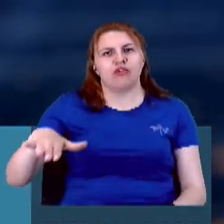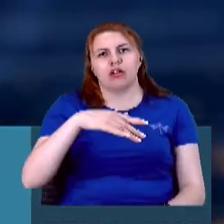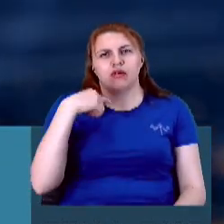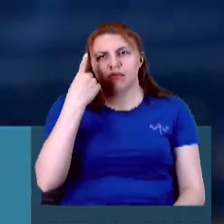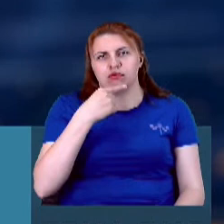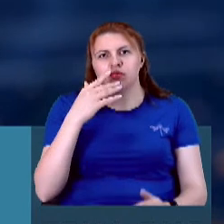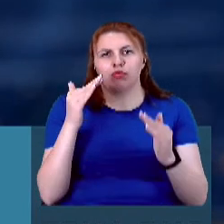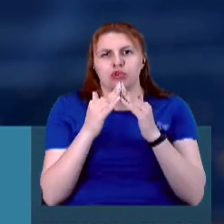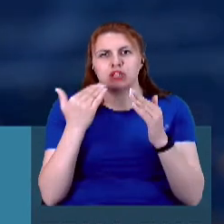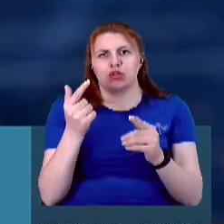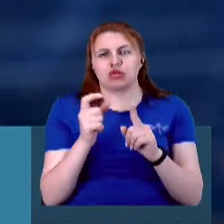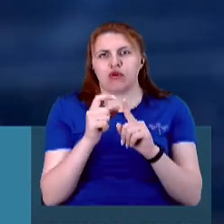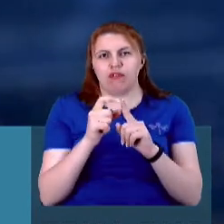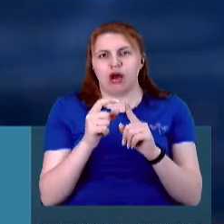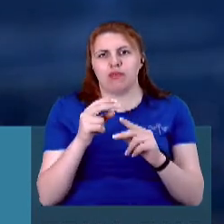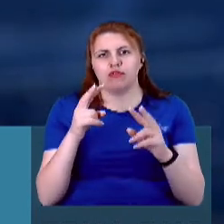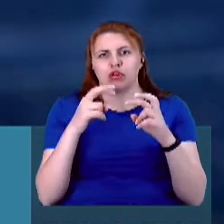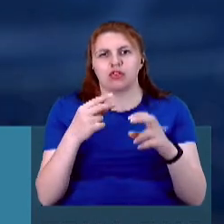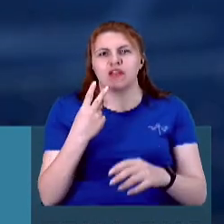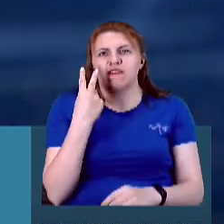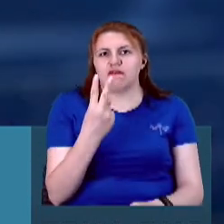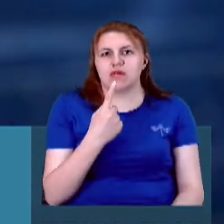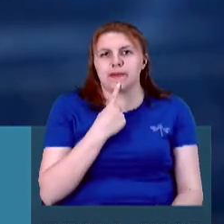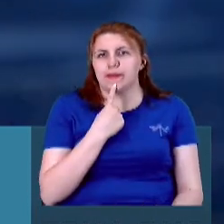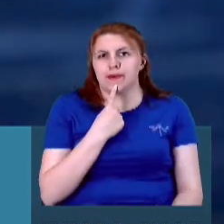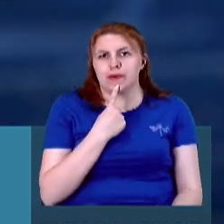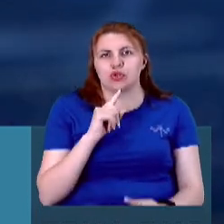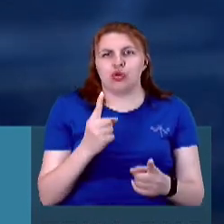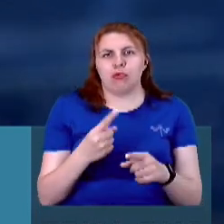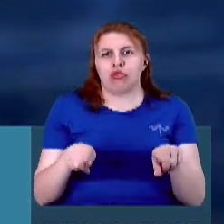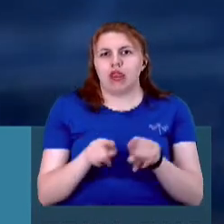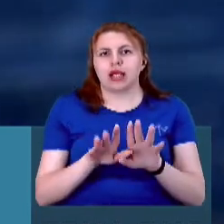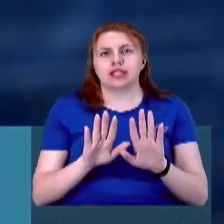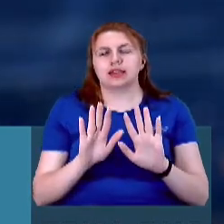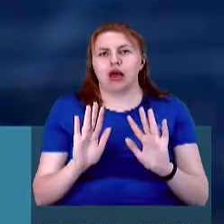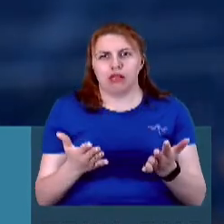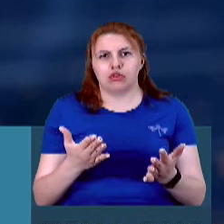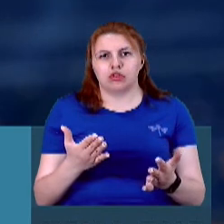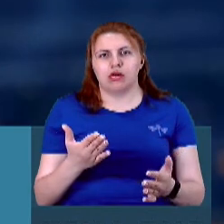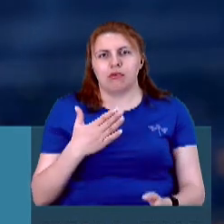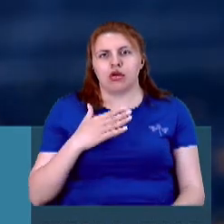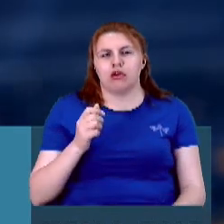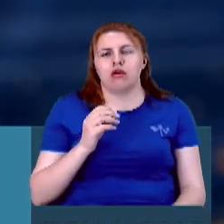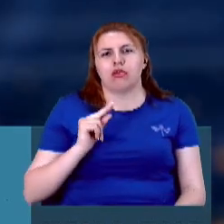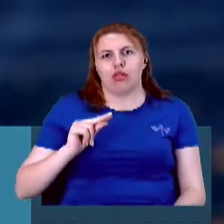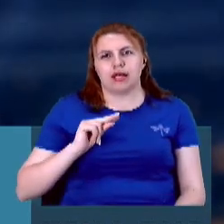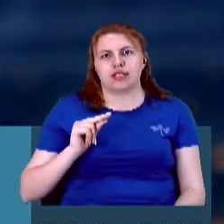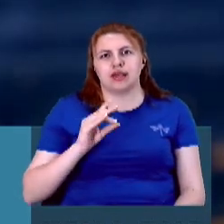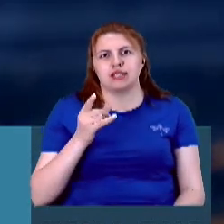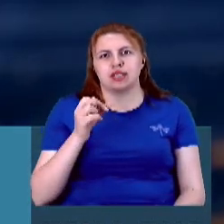За її словами, вона розглядає дві версії того, чому так сталося. Моїй колезі Анастасії Голосюк,